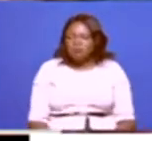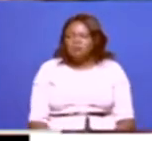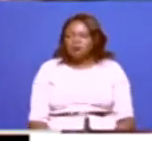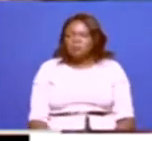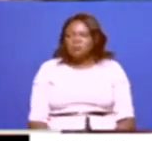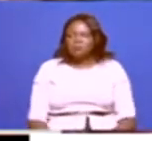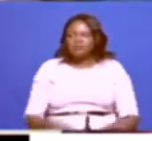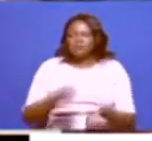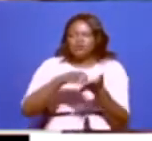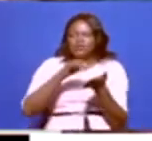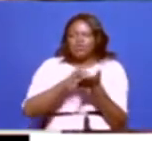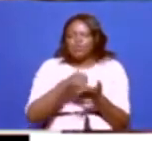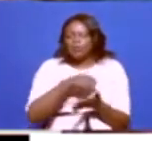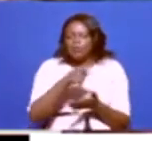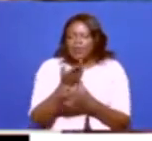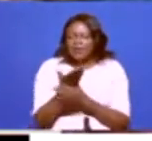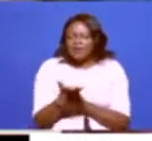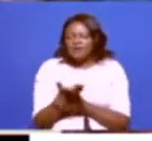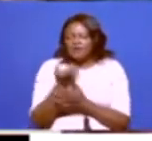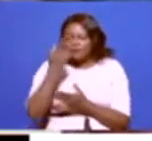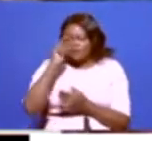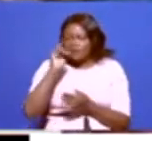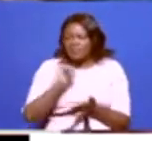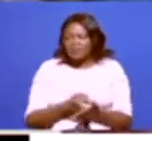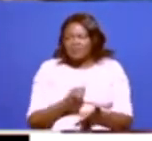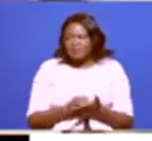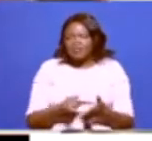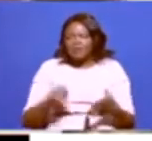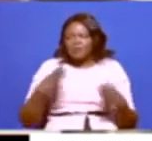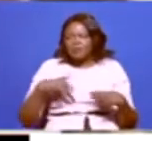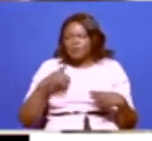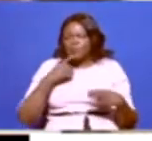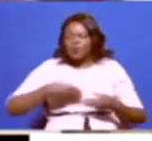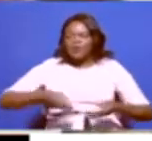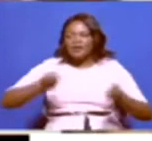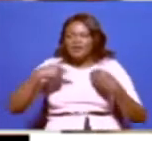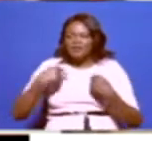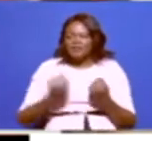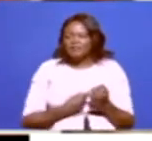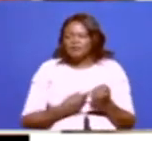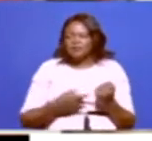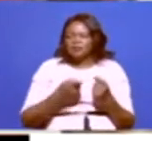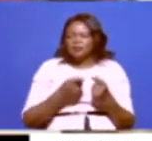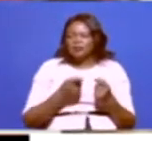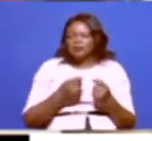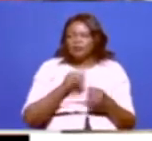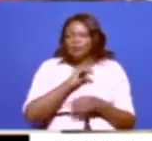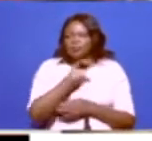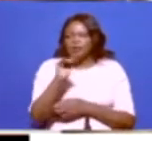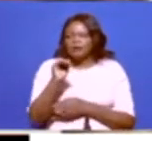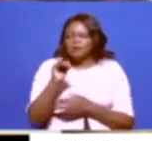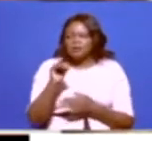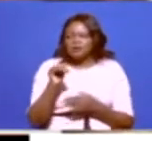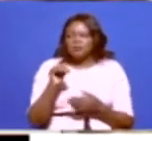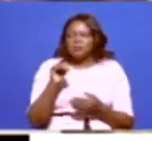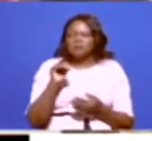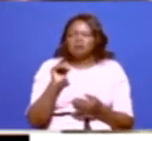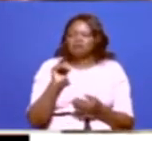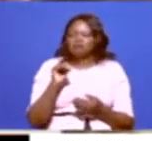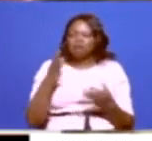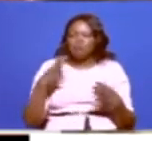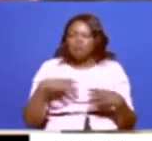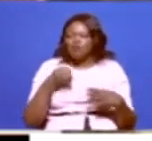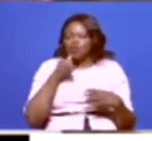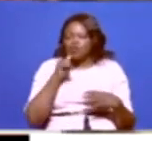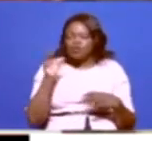ambavyo tunaomba ni wananchi ambao wanatupatia. Wauliza wasitumie vijana vibaya.